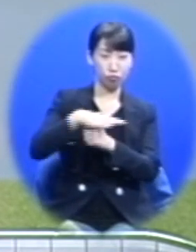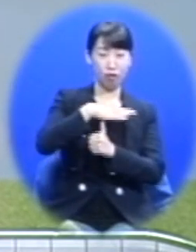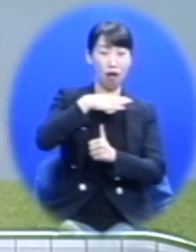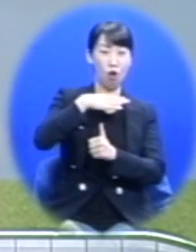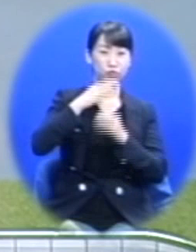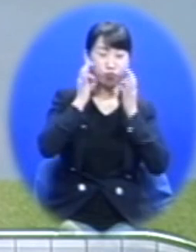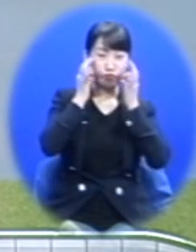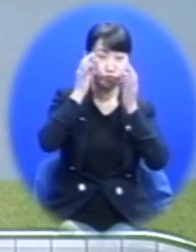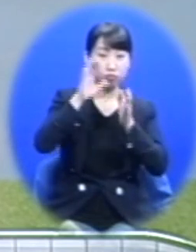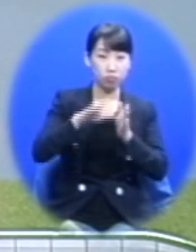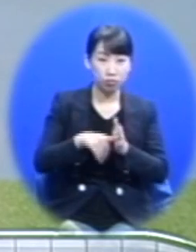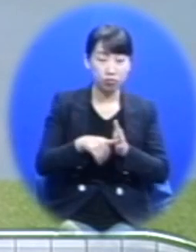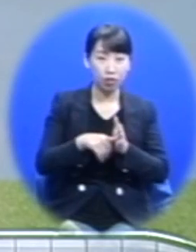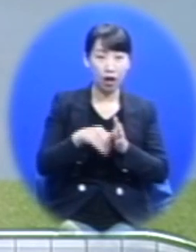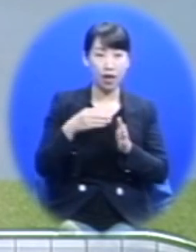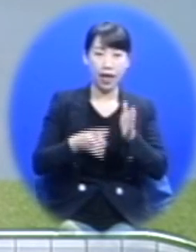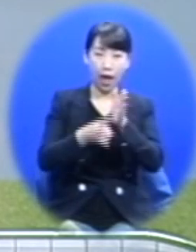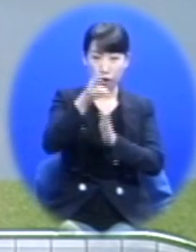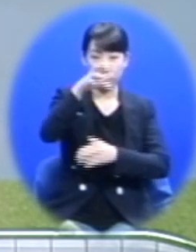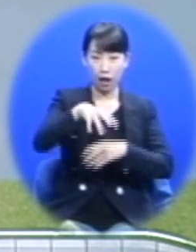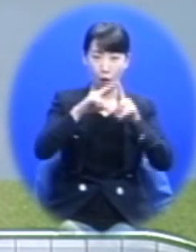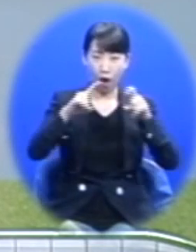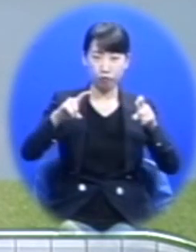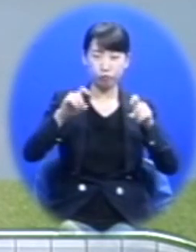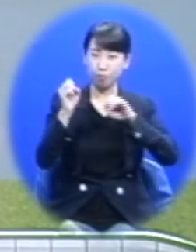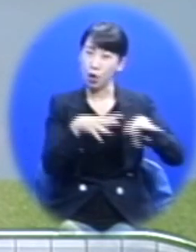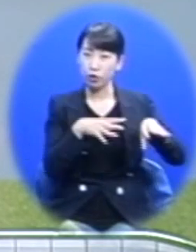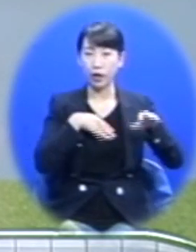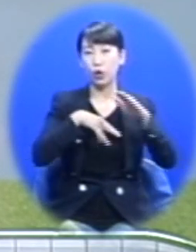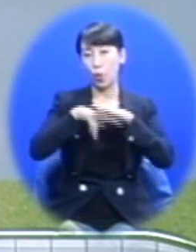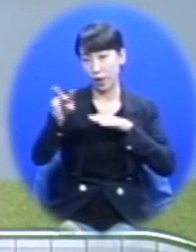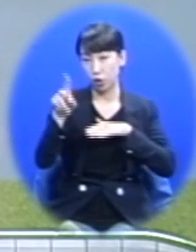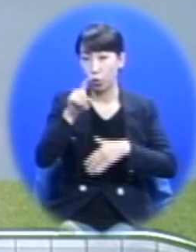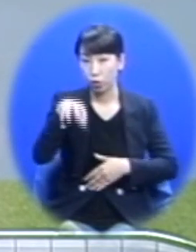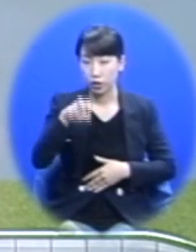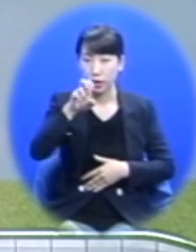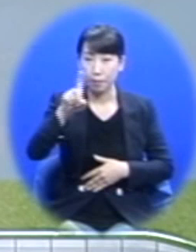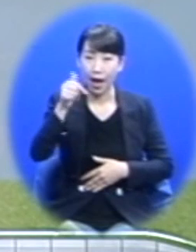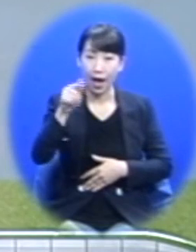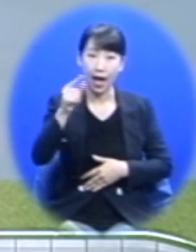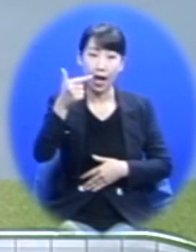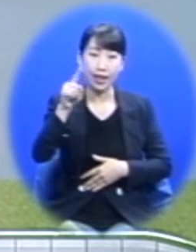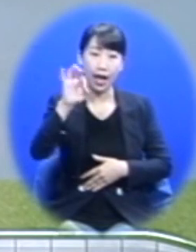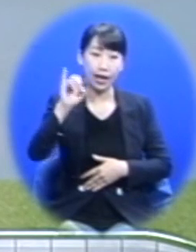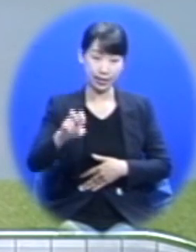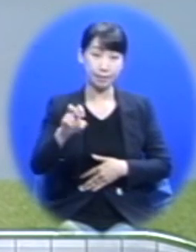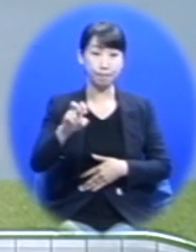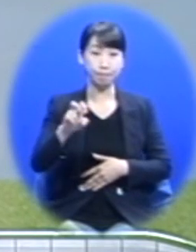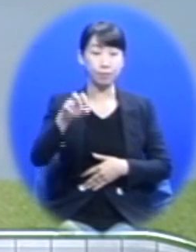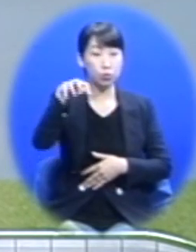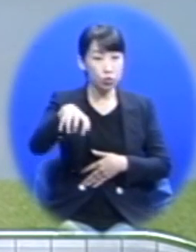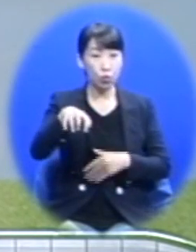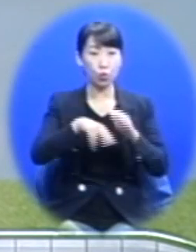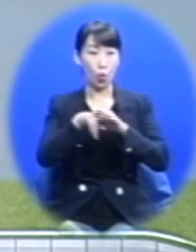왕궁을 떠나서 마하나임이라고 하는 아주 먼 곳까지 피난을 갔었던 그때